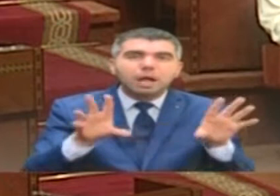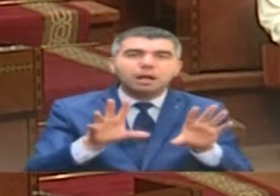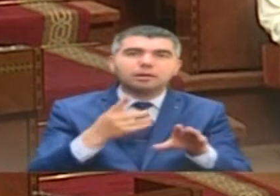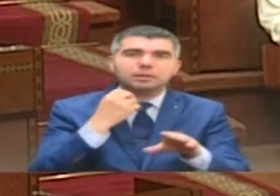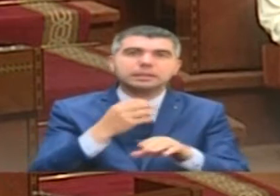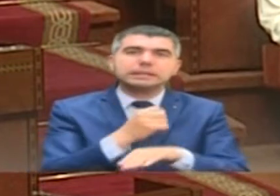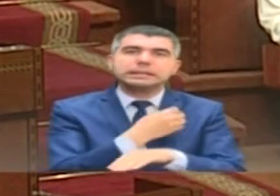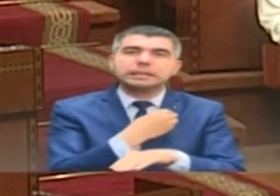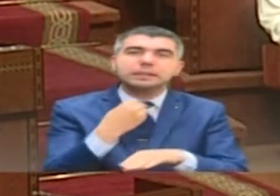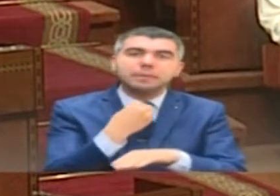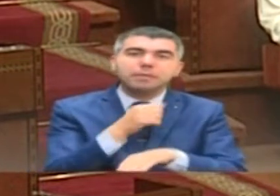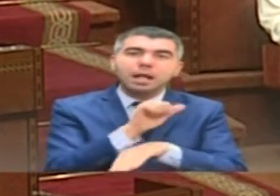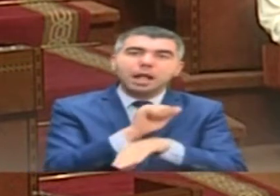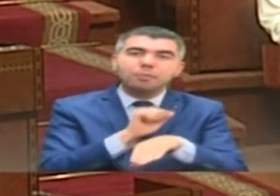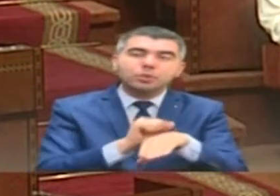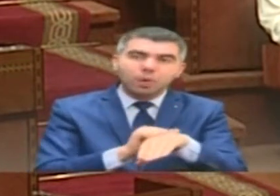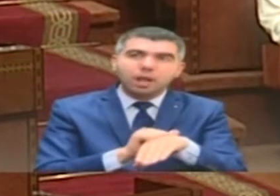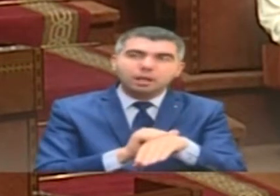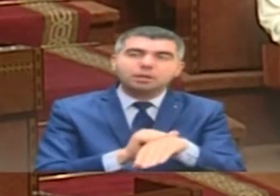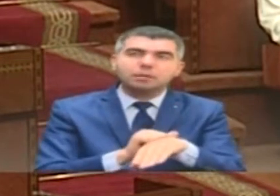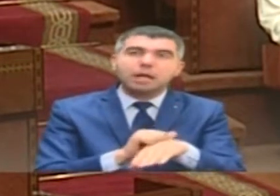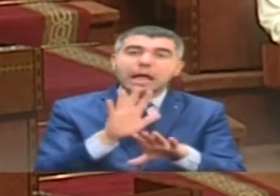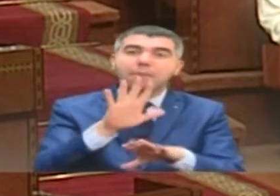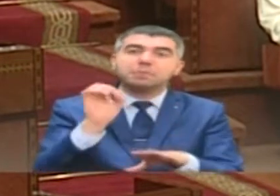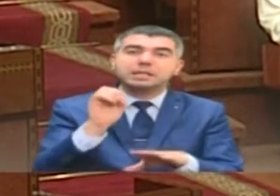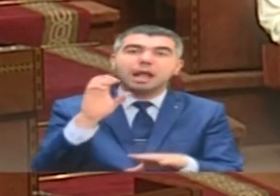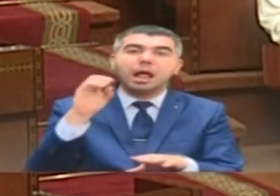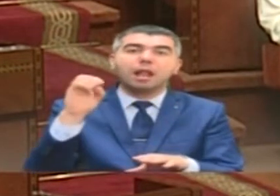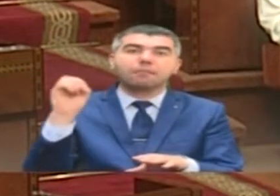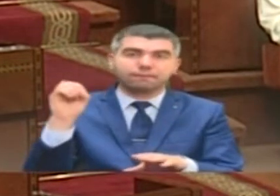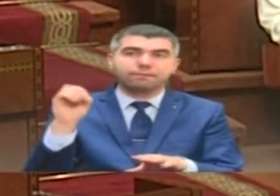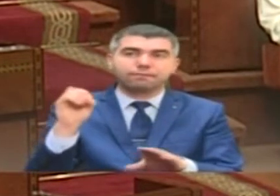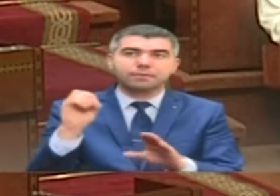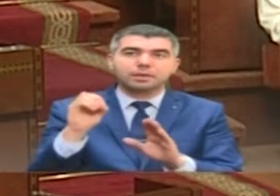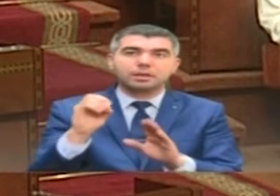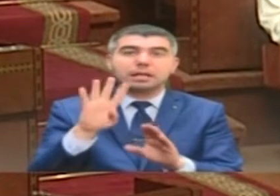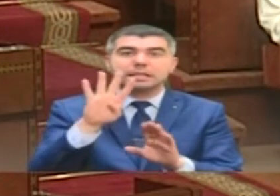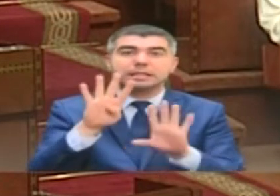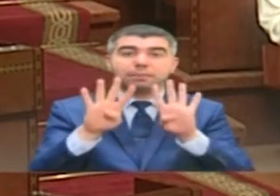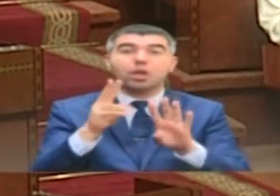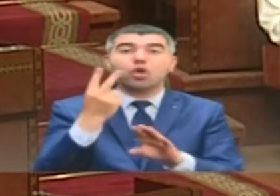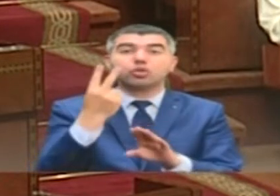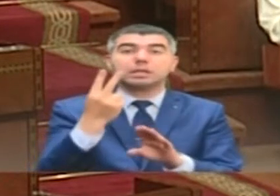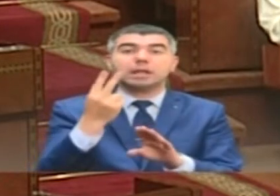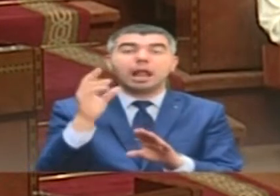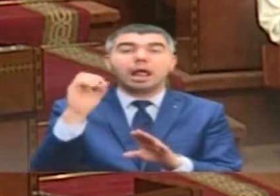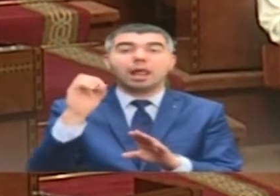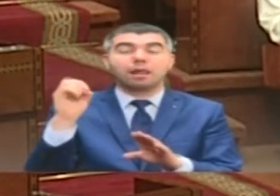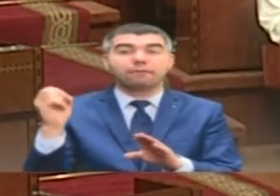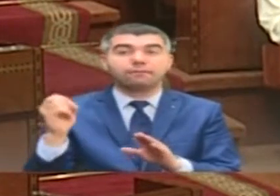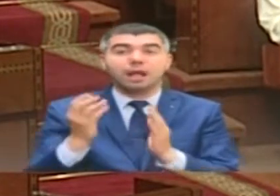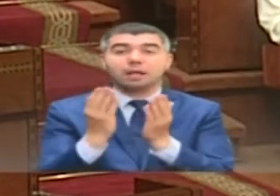الطلبه، سجلنا الان حوالي 50,000 طالب اللي استفدوا فعليا 28,000 طالب، ولكن